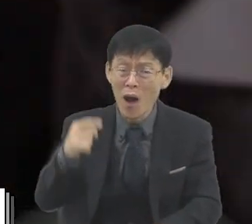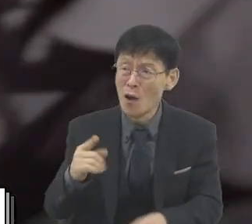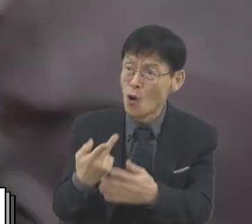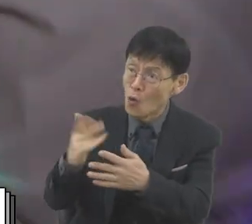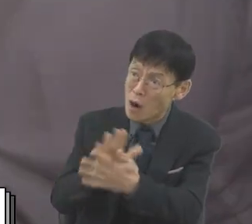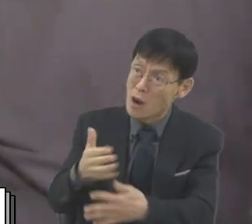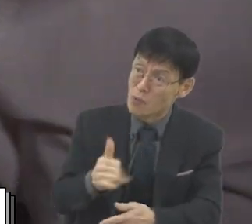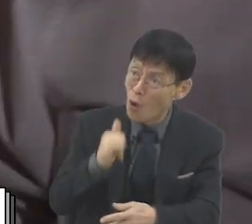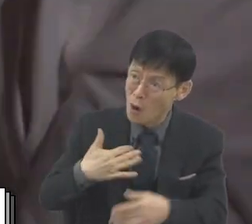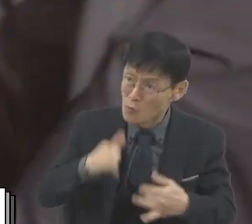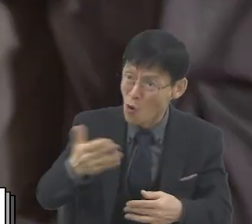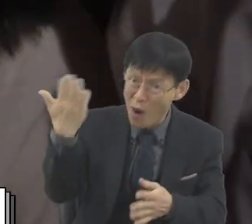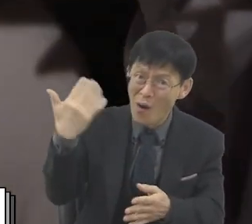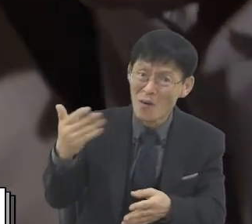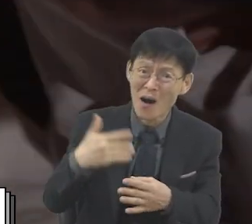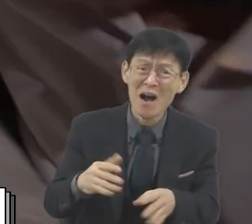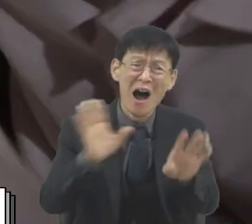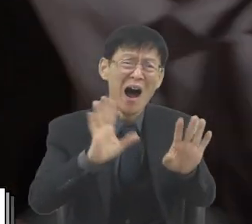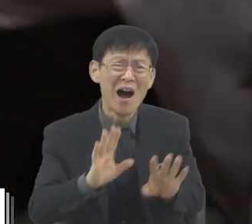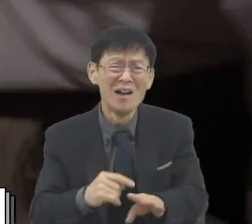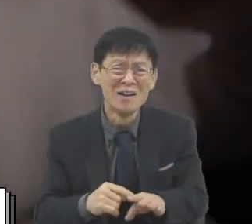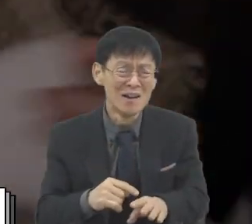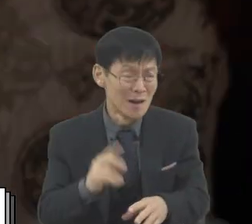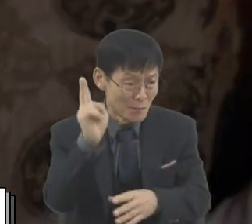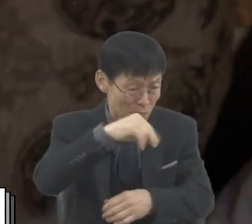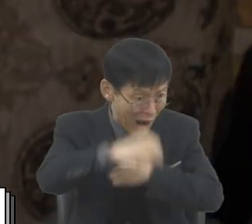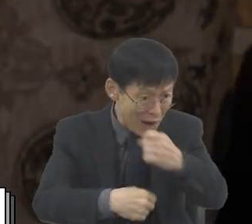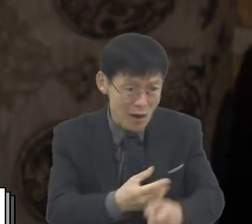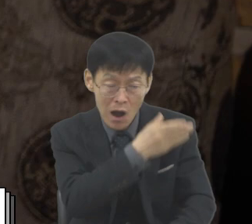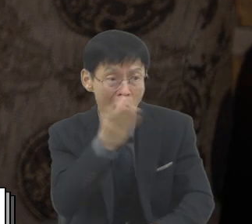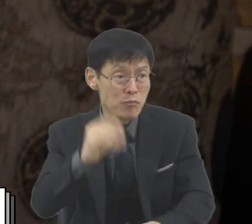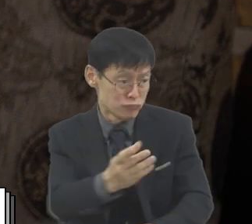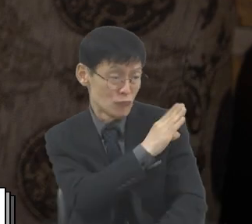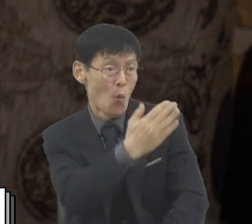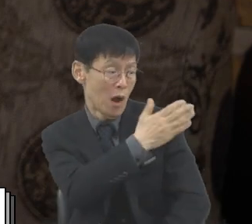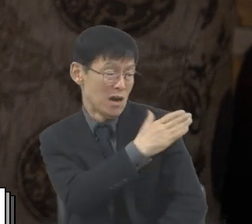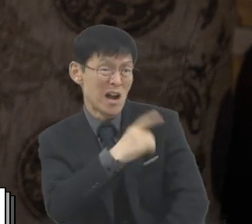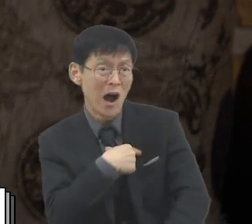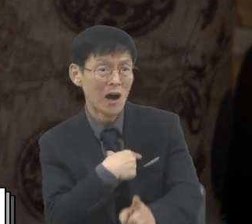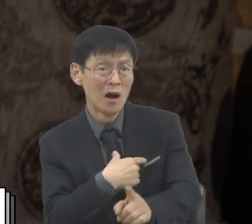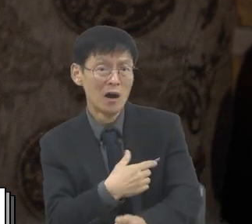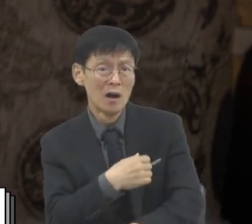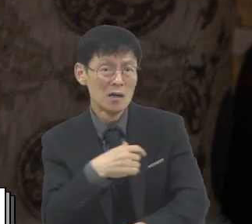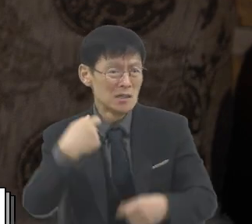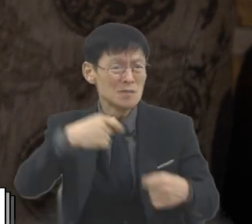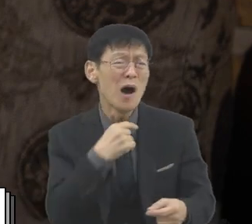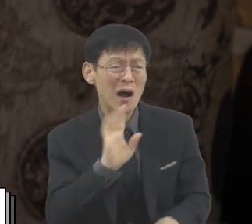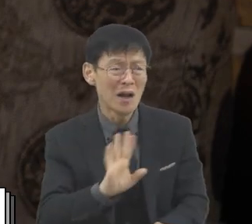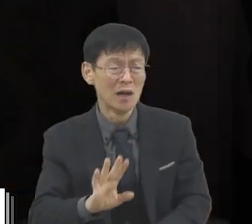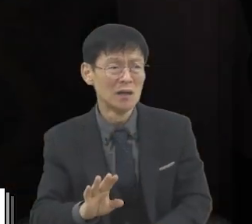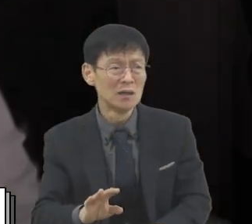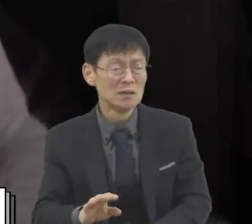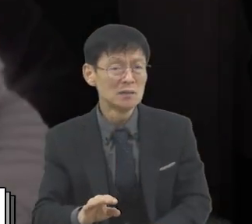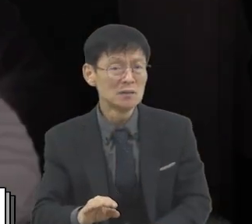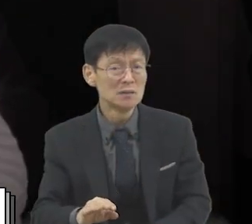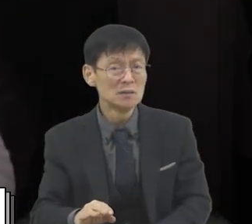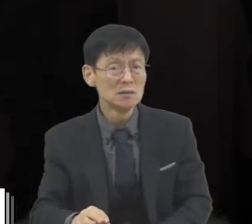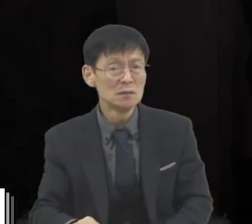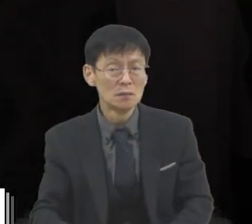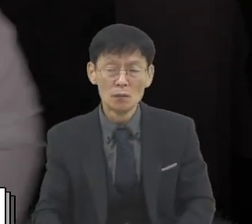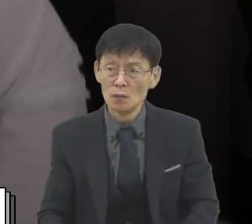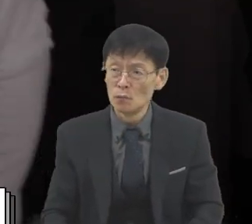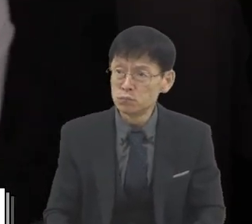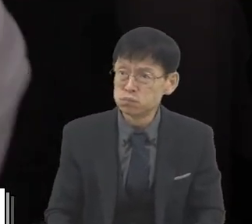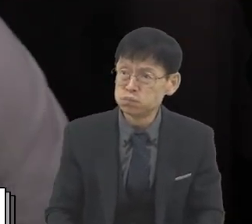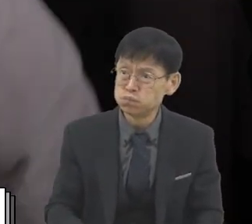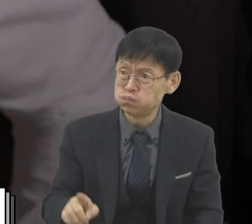왜? 이렇게 놀면 재밌잖아. 저 이렇게 허락 없이 어깨 만지는 거 싫어요. 춤 안 추고 싶습니다.